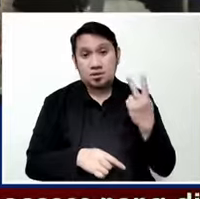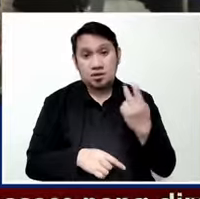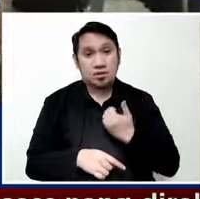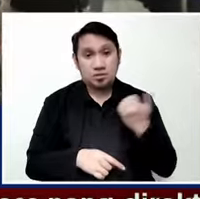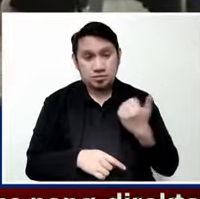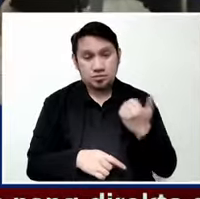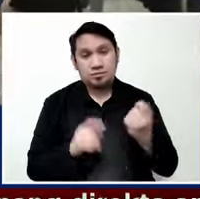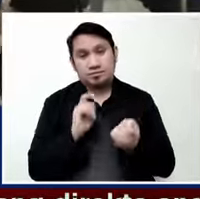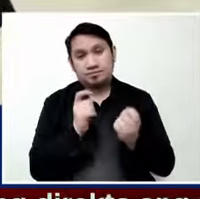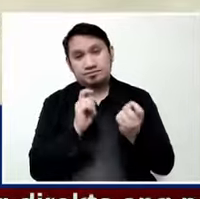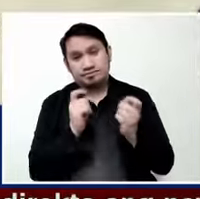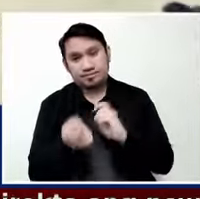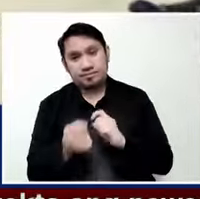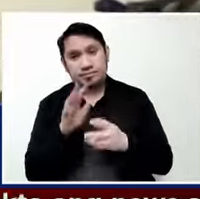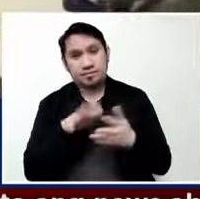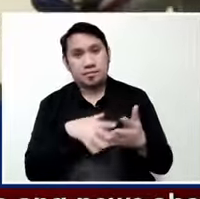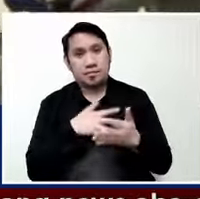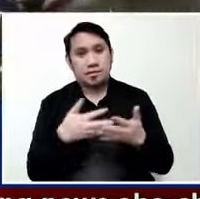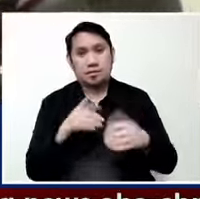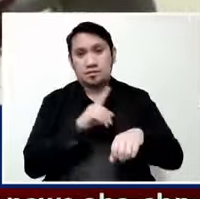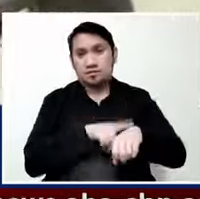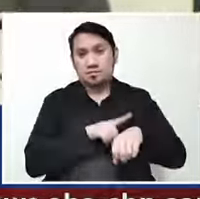in-adjust lamang ang oras.